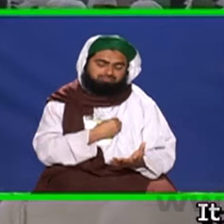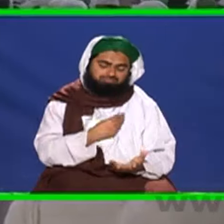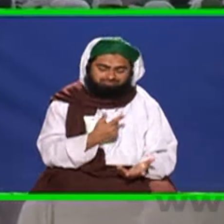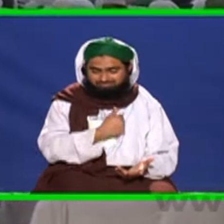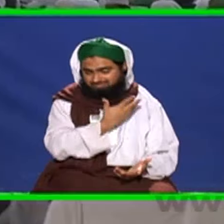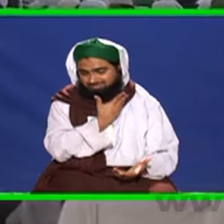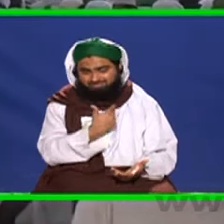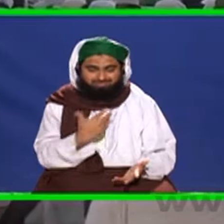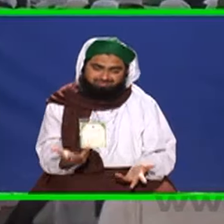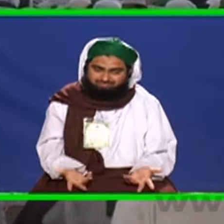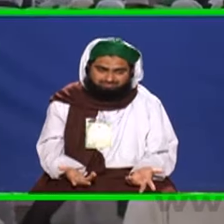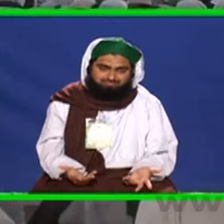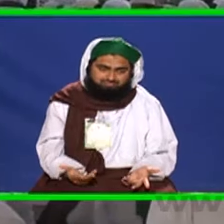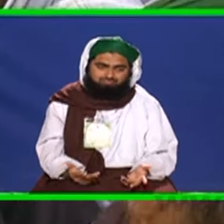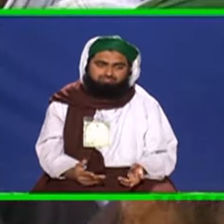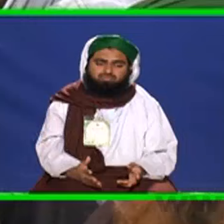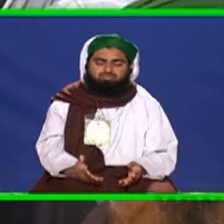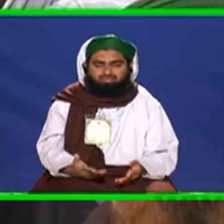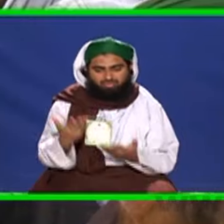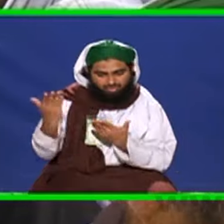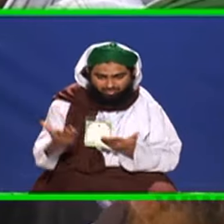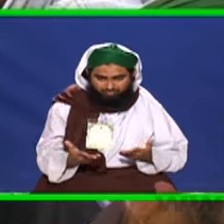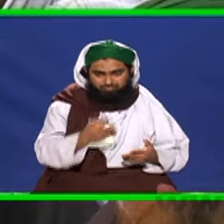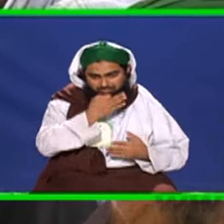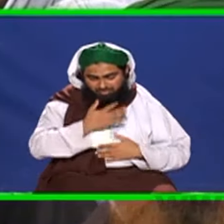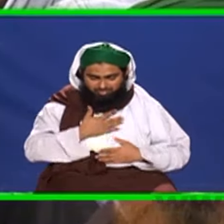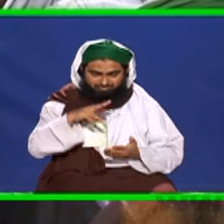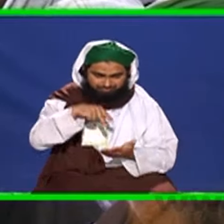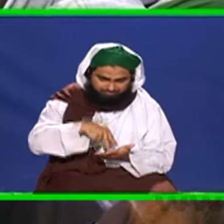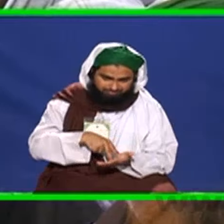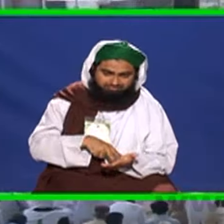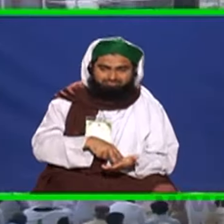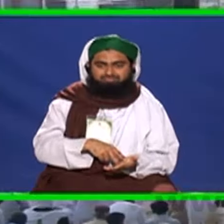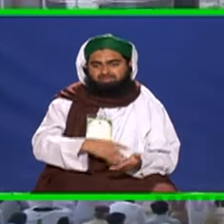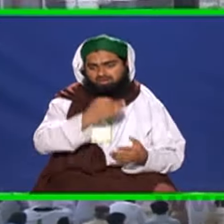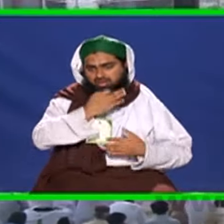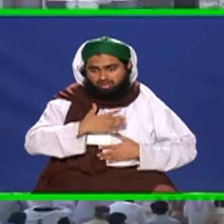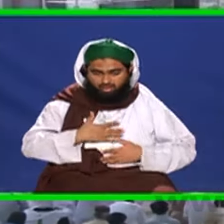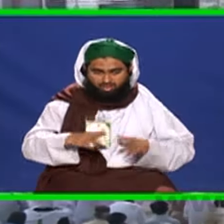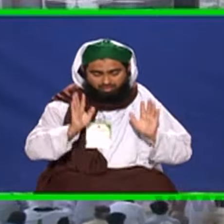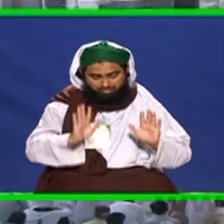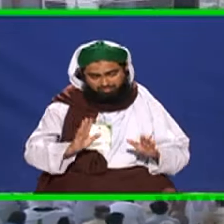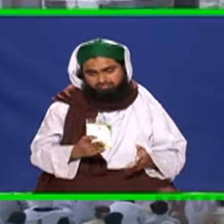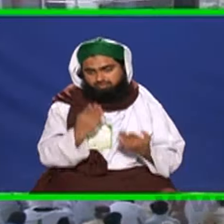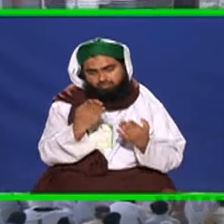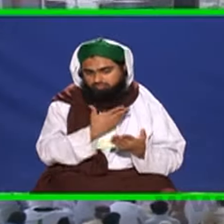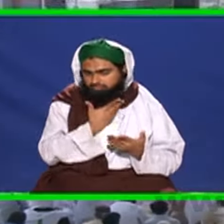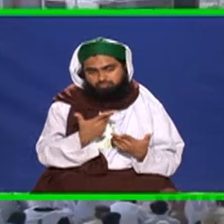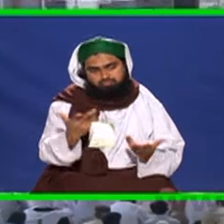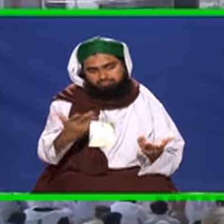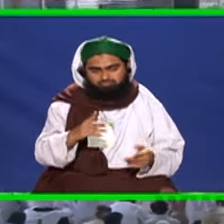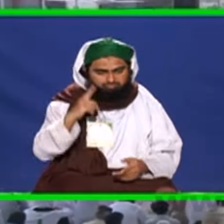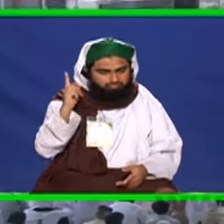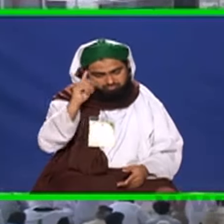گا, آپ کو آئے گا مجھے نہیں آئے گا. تو طرح طرح کے عزت دینے کے طریقے ہیں. ہم لوگ کھڑے ہو جاتے ہیں, اس کے مطلب تعظیم کرتے ہیں, جس طرح بھی